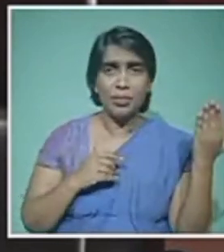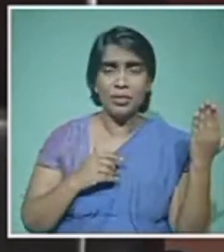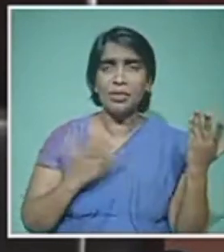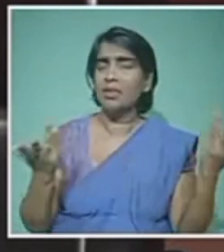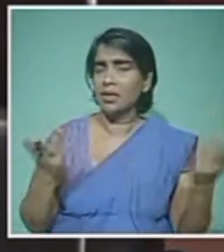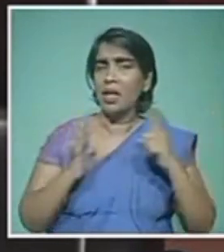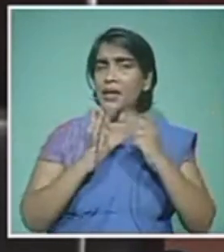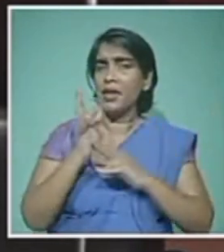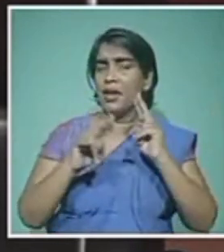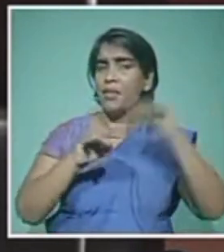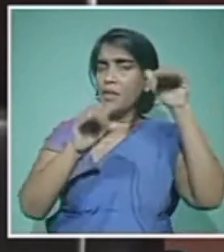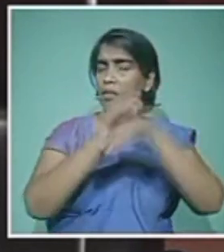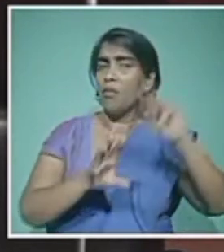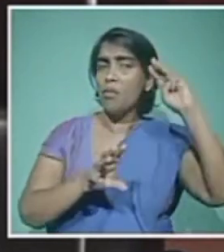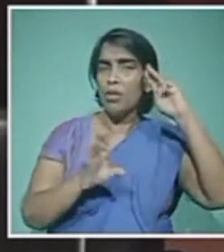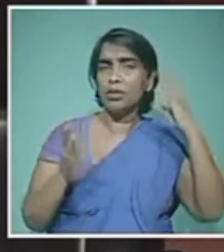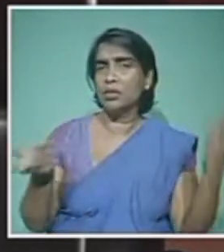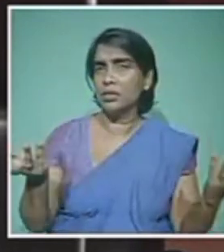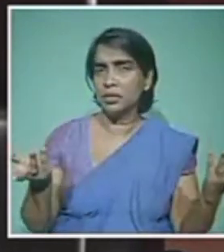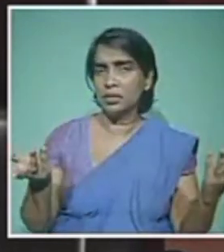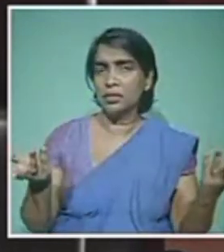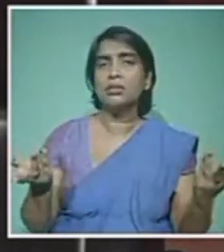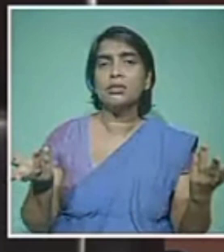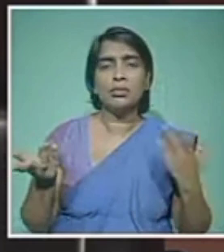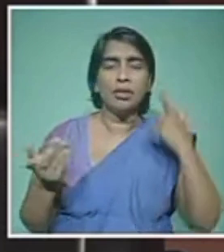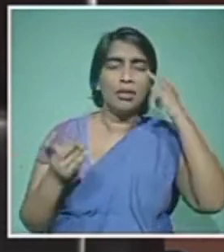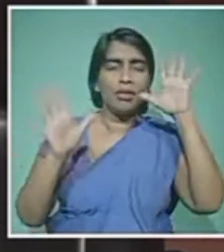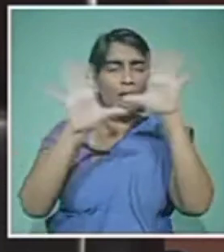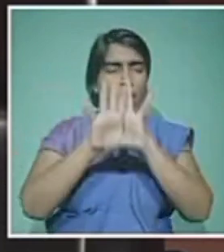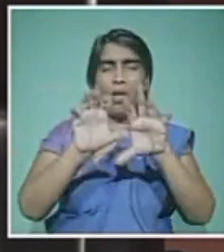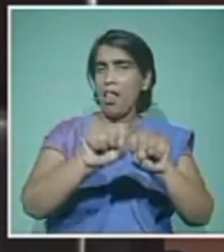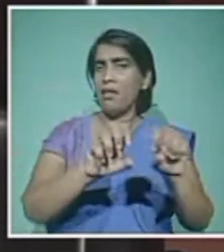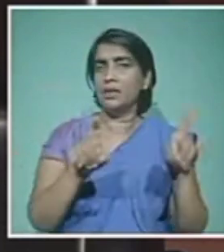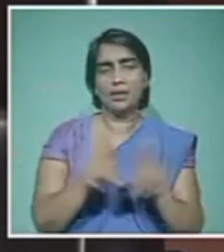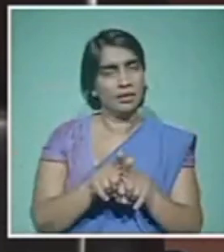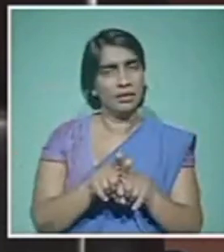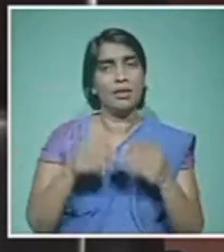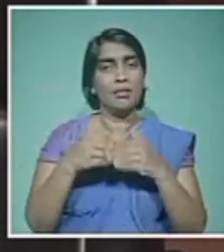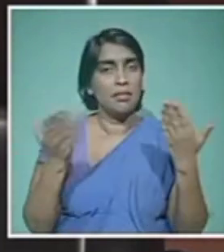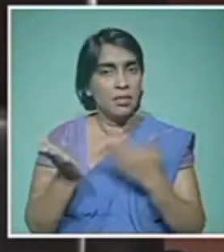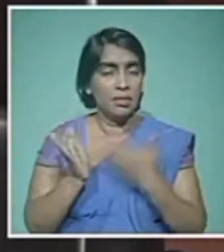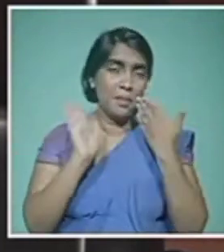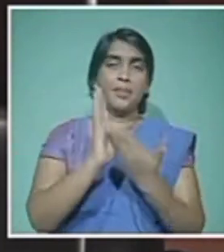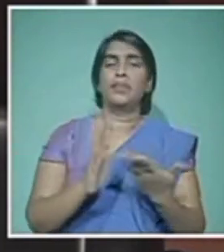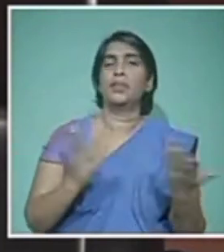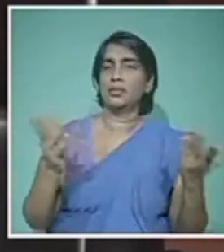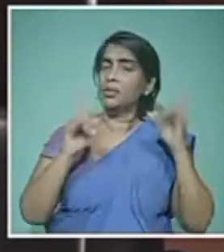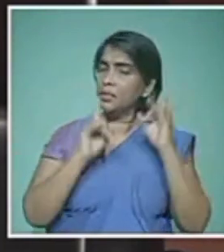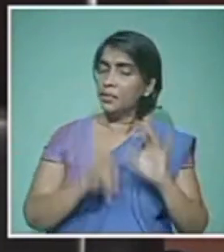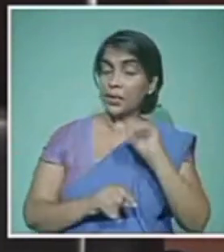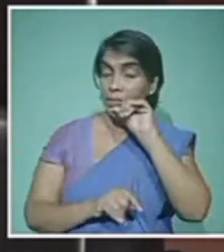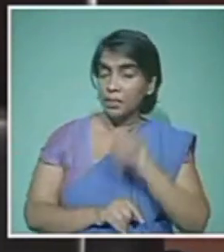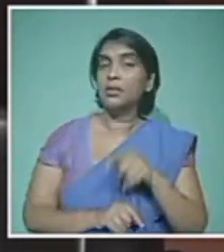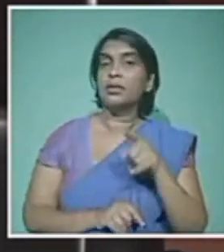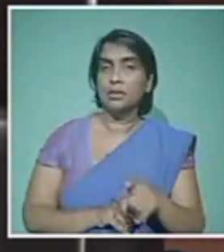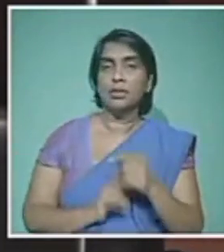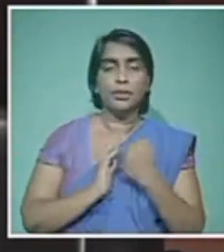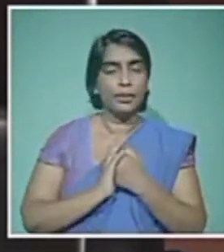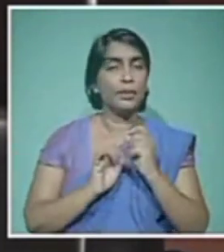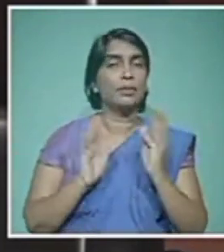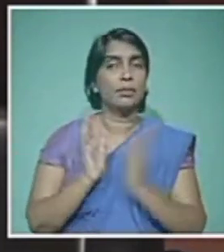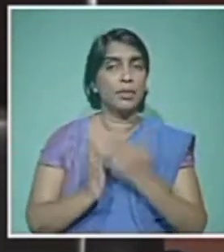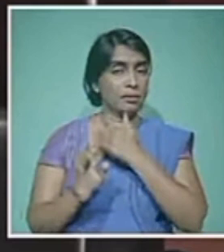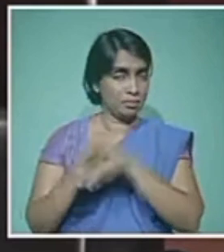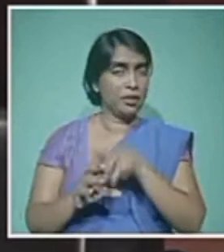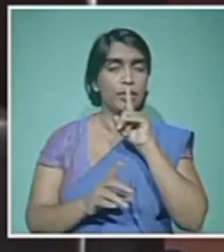මොනවද ජාත්‍යන්තර මුල් අරමුදල් දුන්න පොරොන්දු? අපි මේ කරවලේ අතපත ගන්නවා. පුවත්පත්වල තියෙනවා අපි වෙන්නනවා. නමුත් නිශ්චිත වශයෙන් අනිත් ගරු අගමැතිතුමා මෙතෙන් දැවිලා